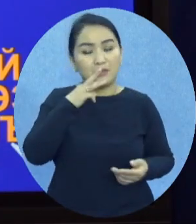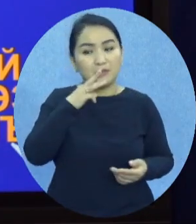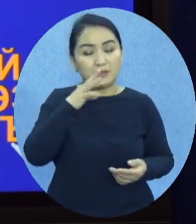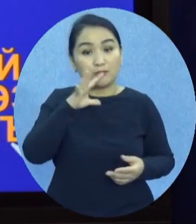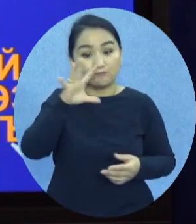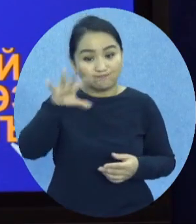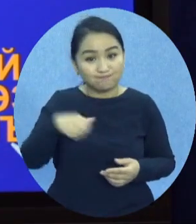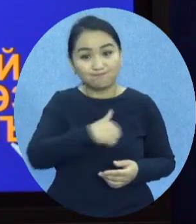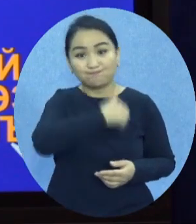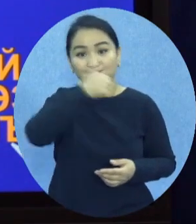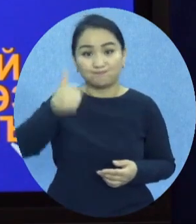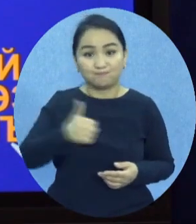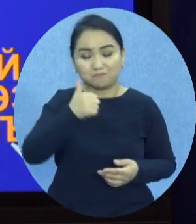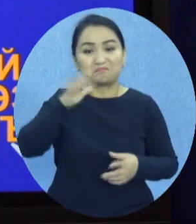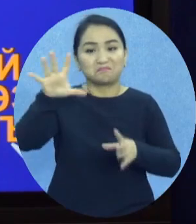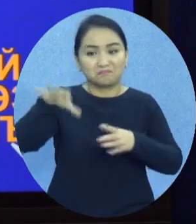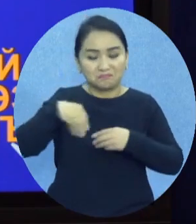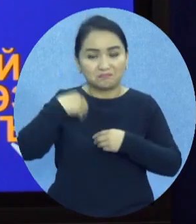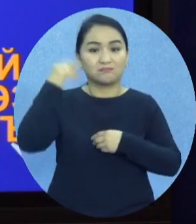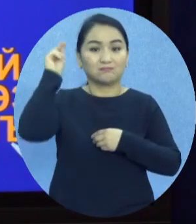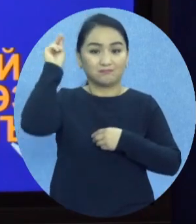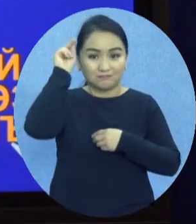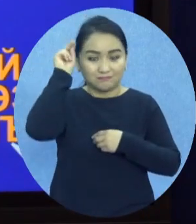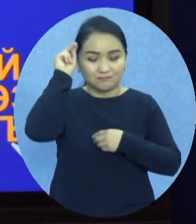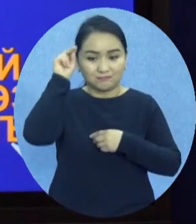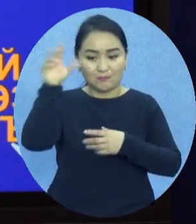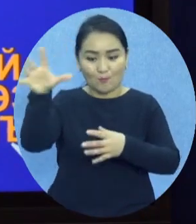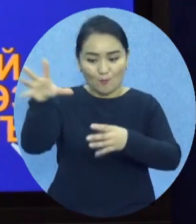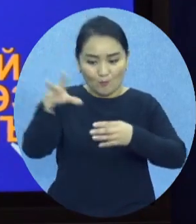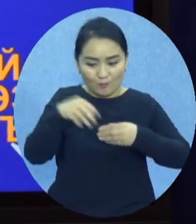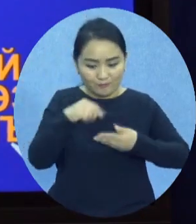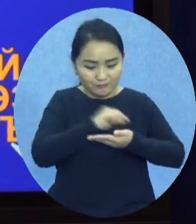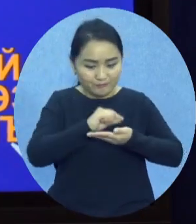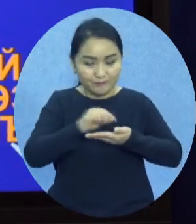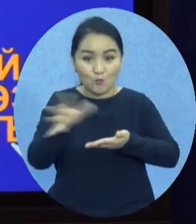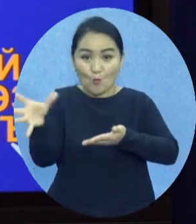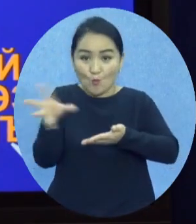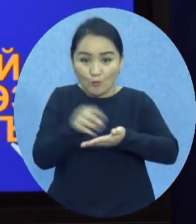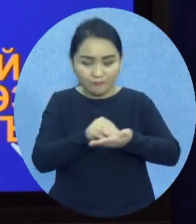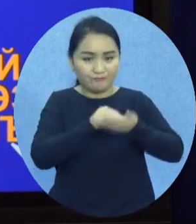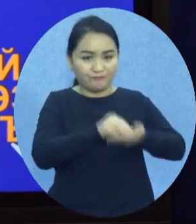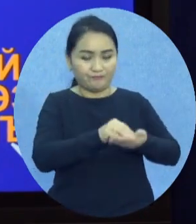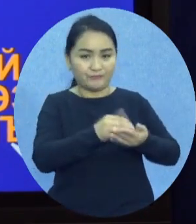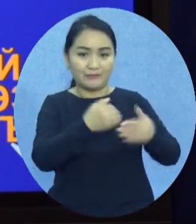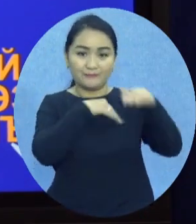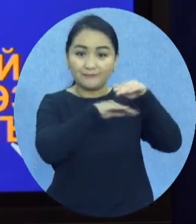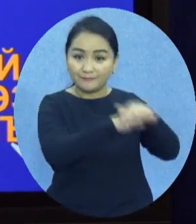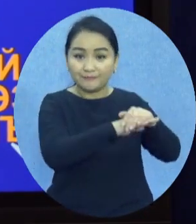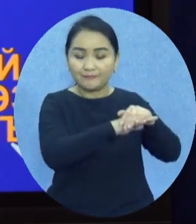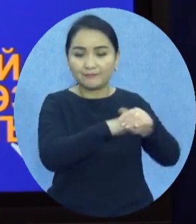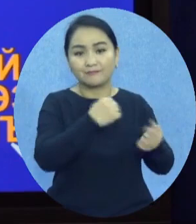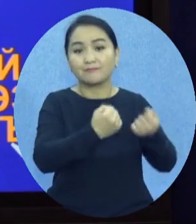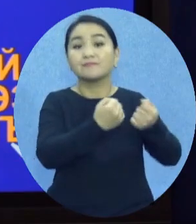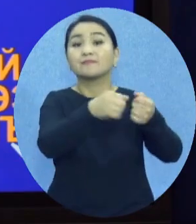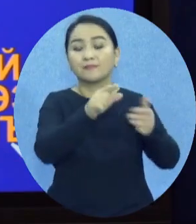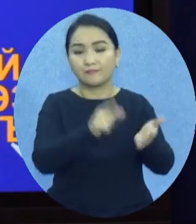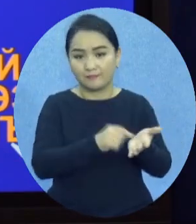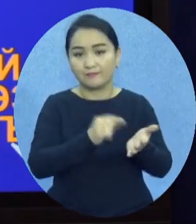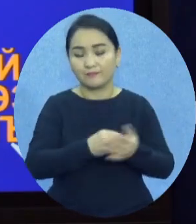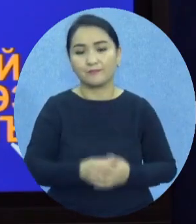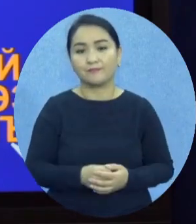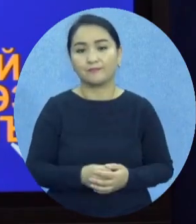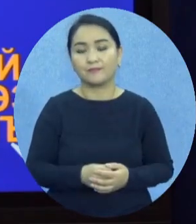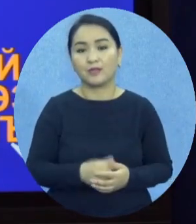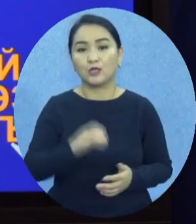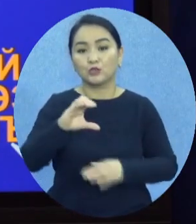заасан зөвлөсөн зөвлөмжүүдийг хэвлэж яваад машиндаа байрлуулад яваарай гэдэг тав хүндээ дахин дахин анхааруулъя. Үүнээс гадна сум суурин газар